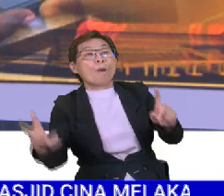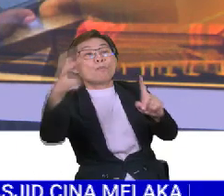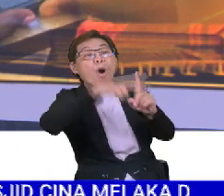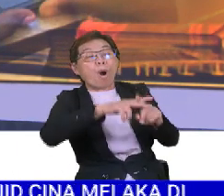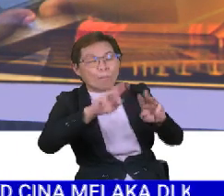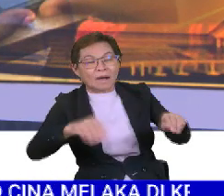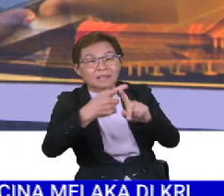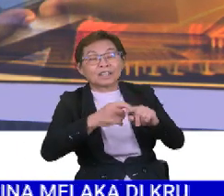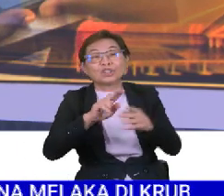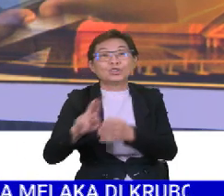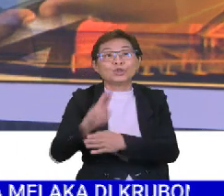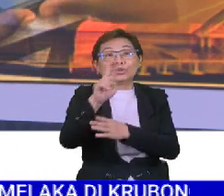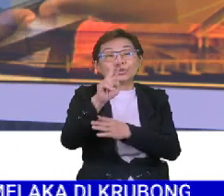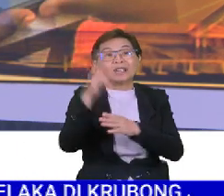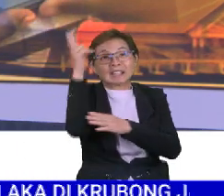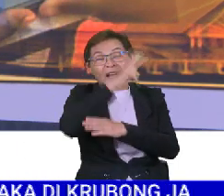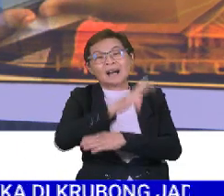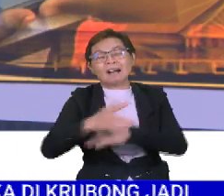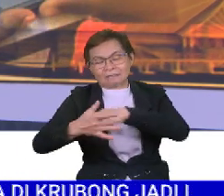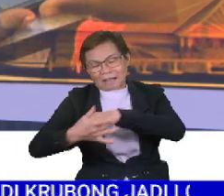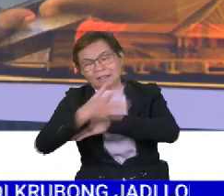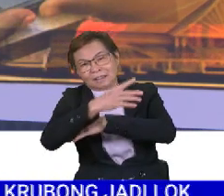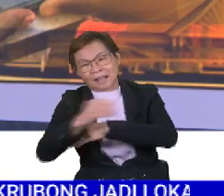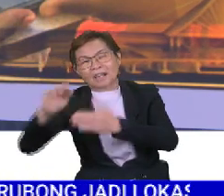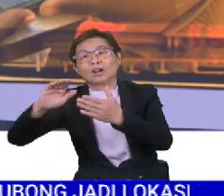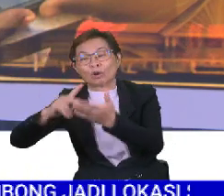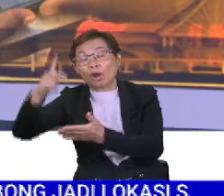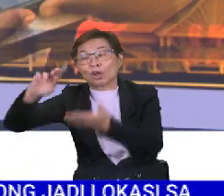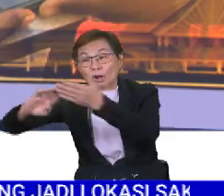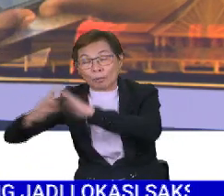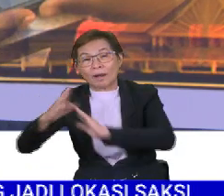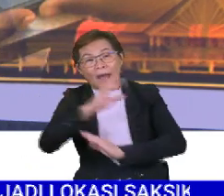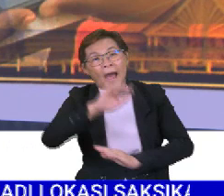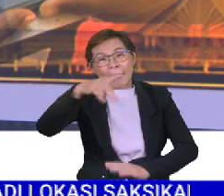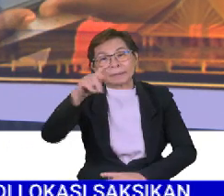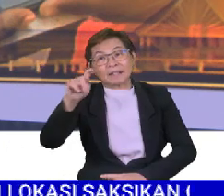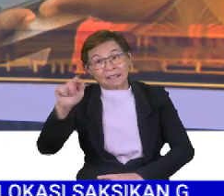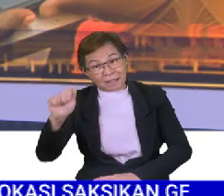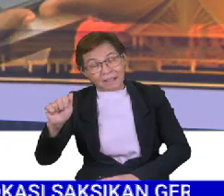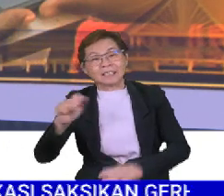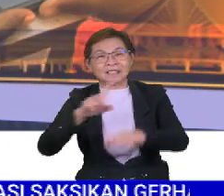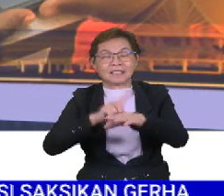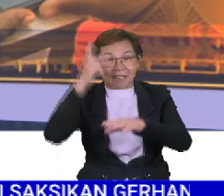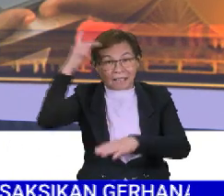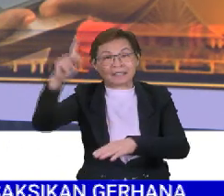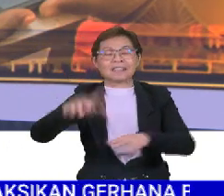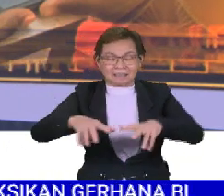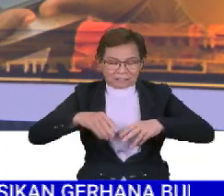dari Universiti Awam, Politeknik, Kolej Komuniti dan IPTS di Kelantan yang diterima sehingga Rabu lalu.